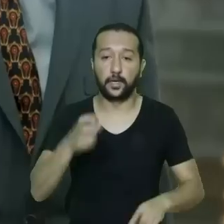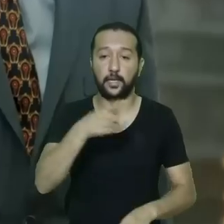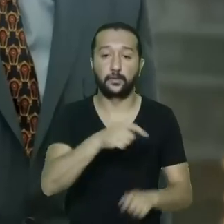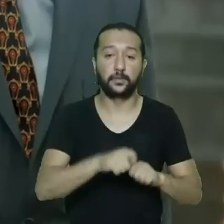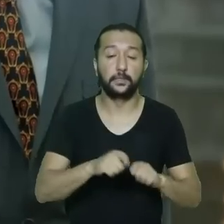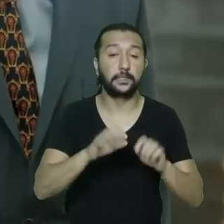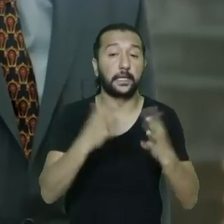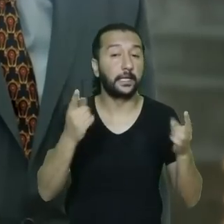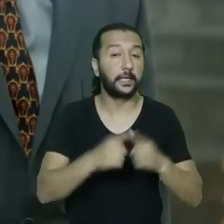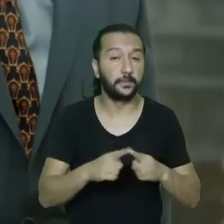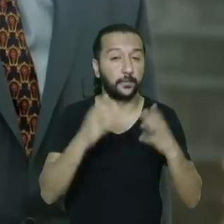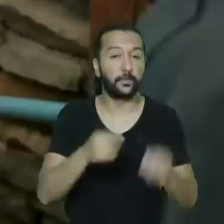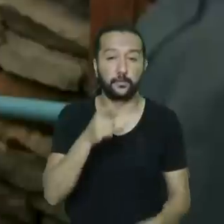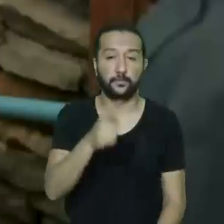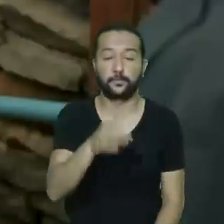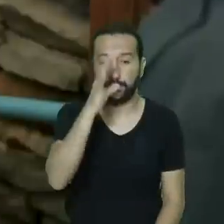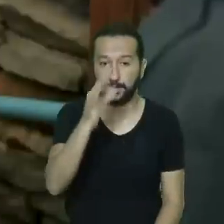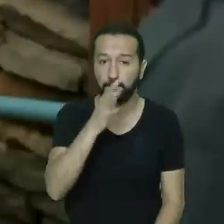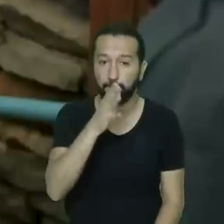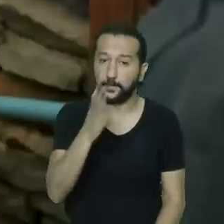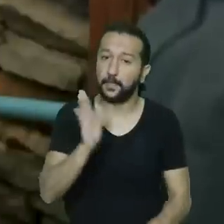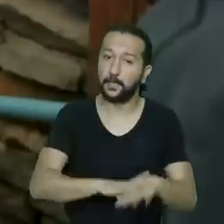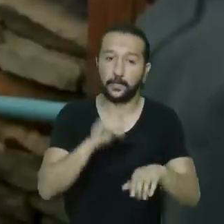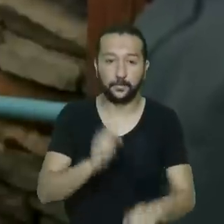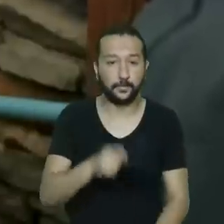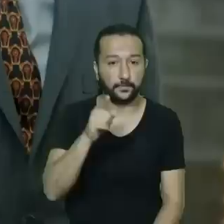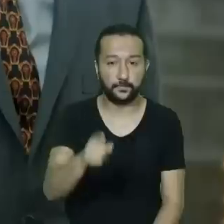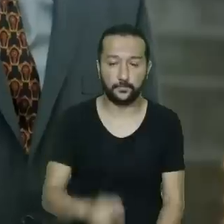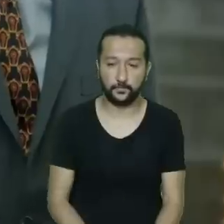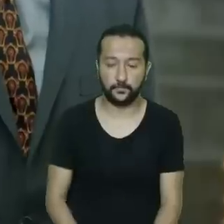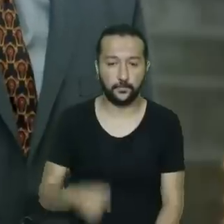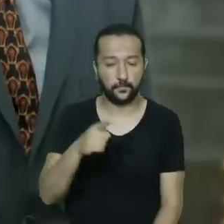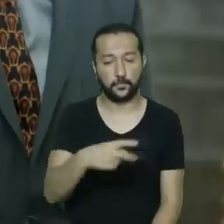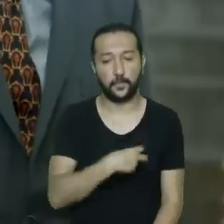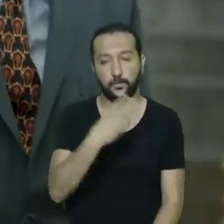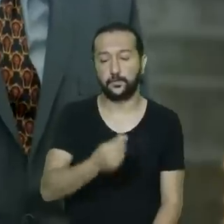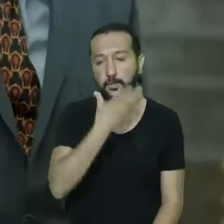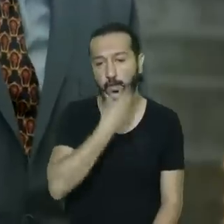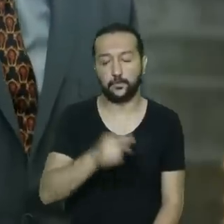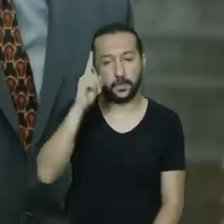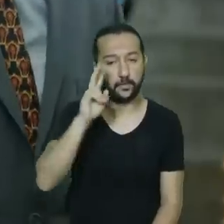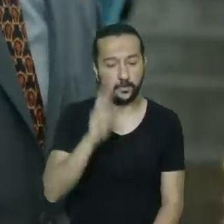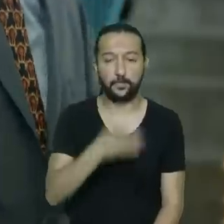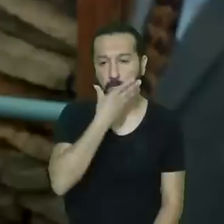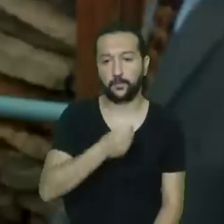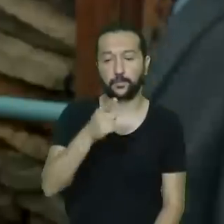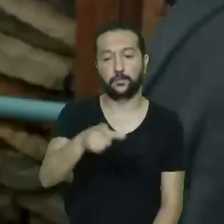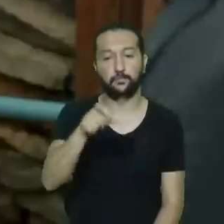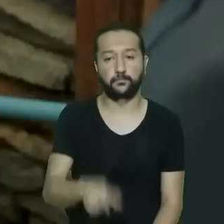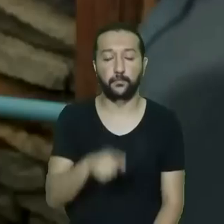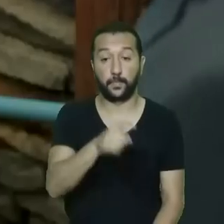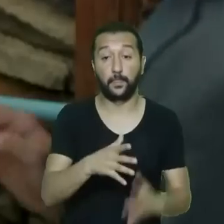mi? Neyin hesabı, neyin kitabı? Kim bilir ne hatla karıştırdın ki? Aşk olsun ana, vallahi aşk olsun sen.